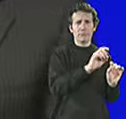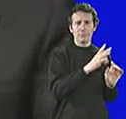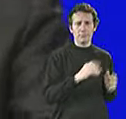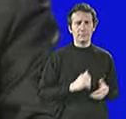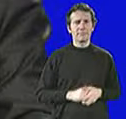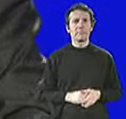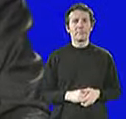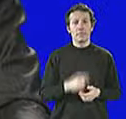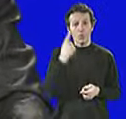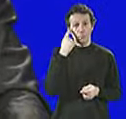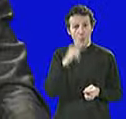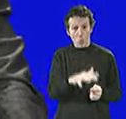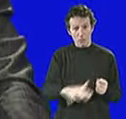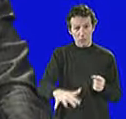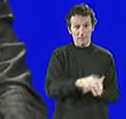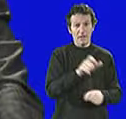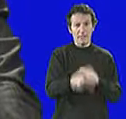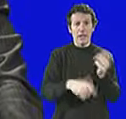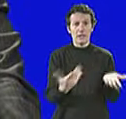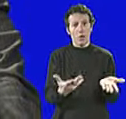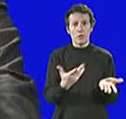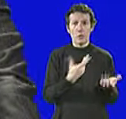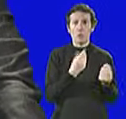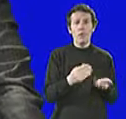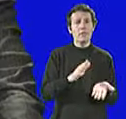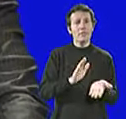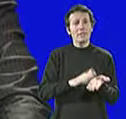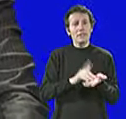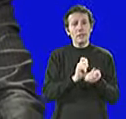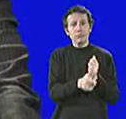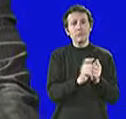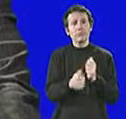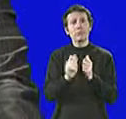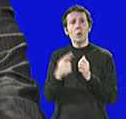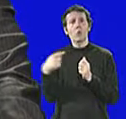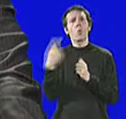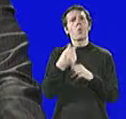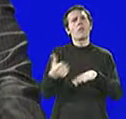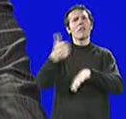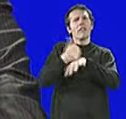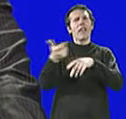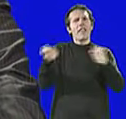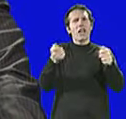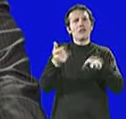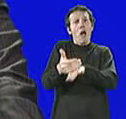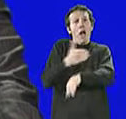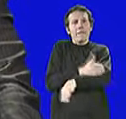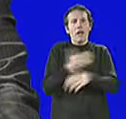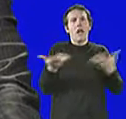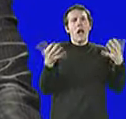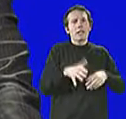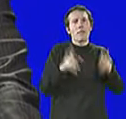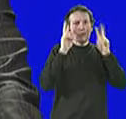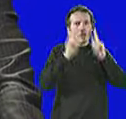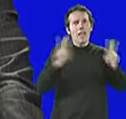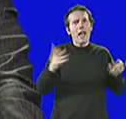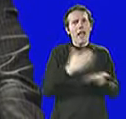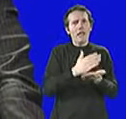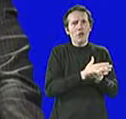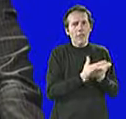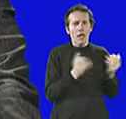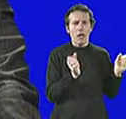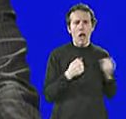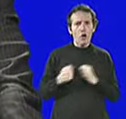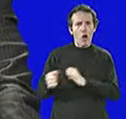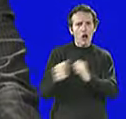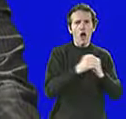que je souhaite que les rémunérations des principaux dirigeants soient approuvées par l'Assemblée générale des actionnaires au lieu de régler ça